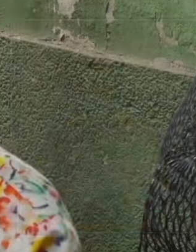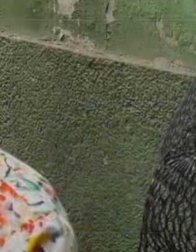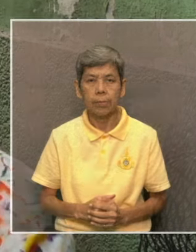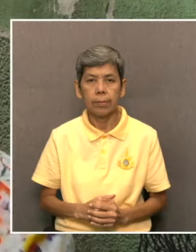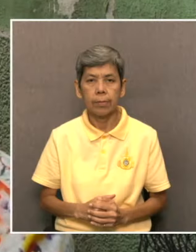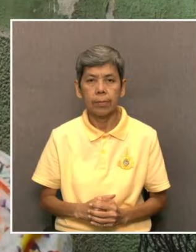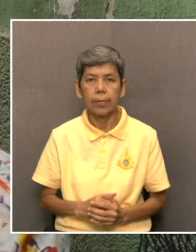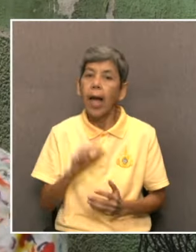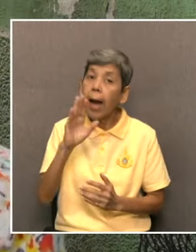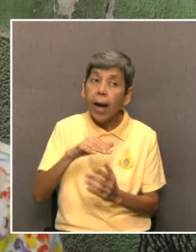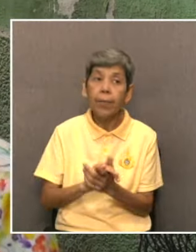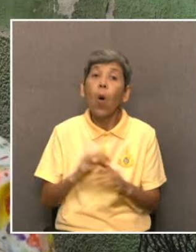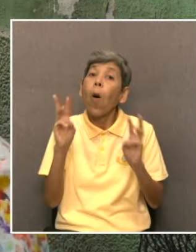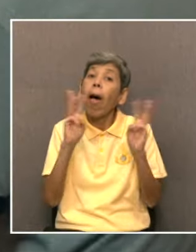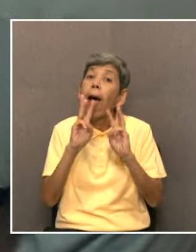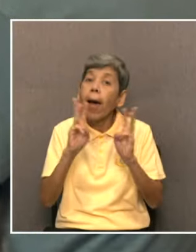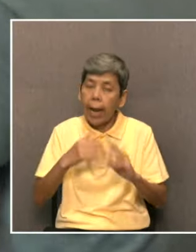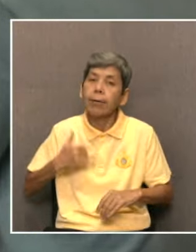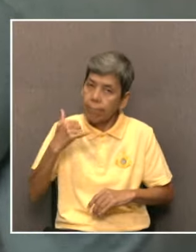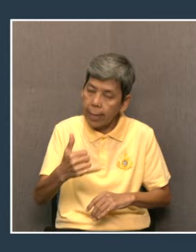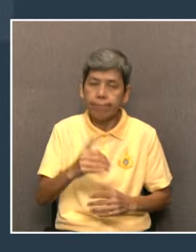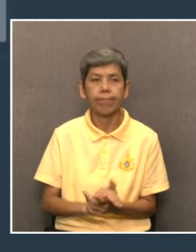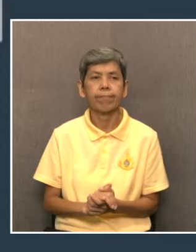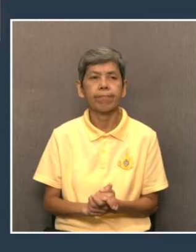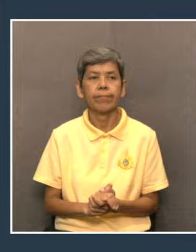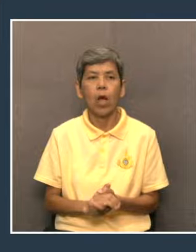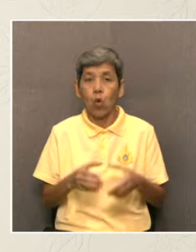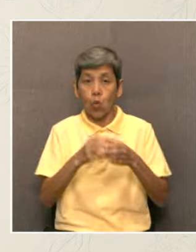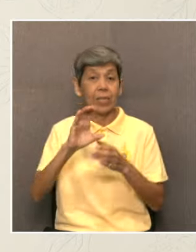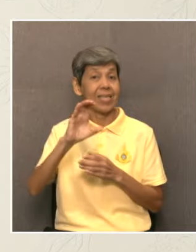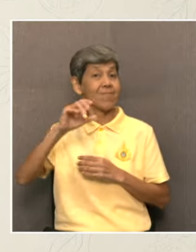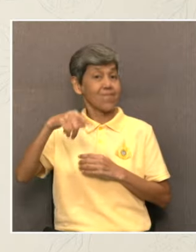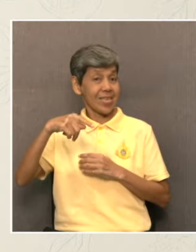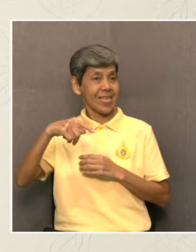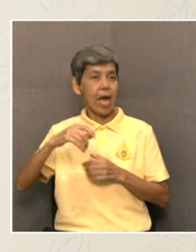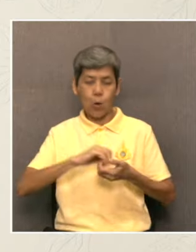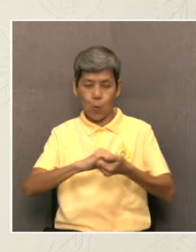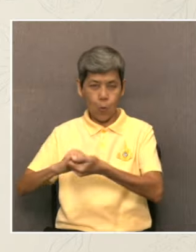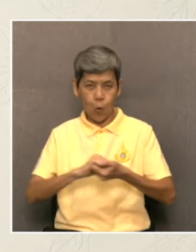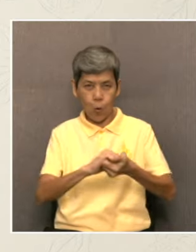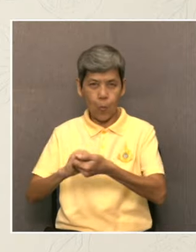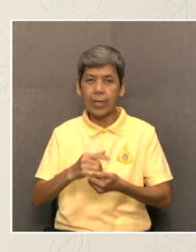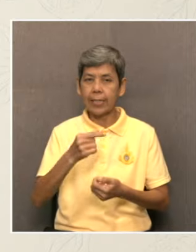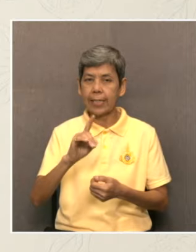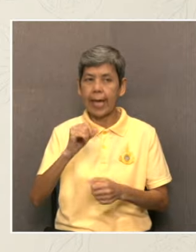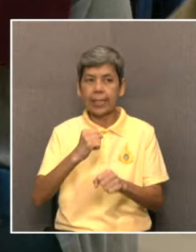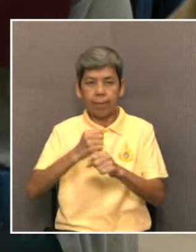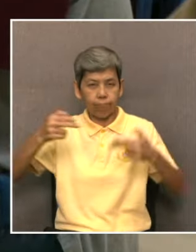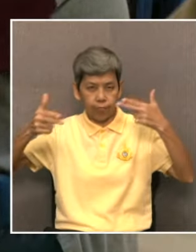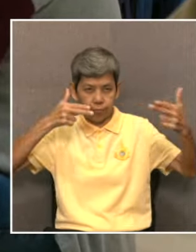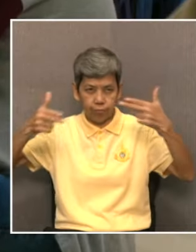มาช่วงนี้ว่างเลยมาหา เครือเจริญโภคภัณฑ์หรือ CP ร่วมมือกับ GDH ผู้ผลิตภาพย